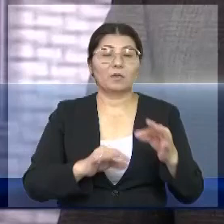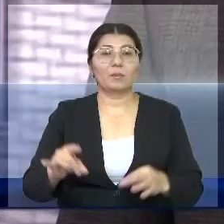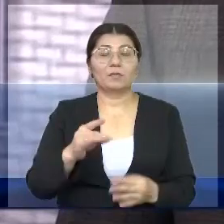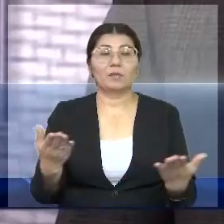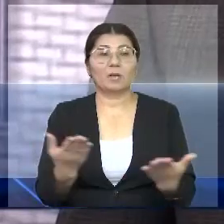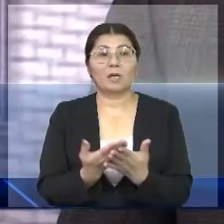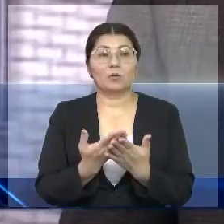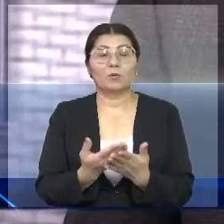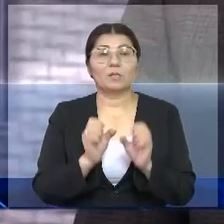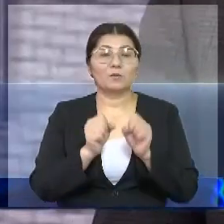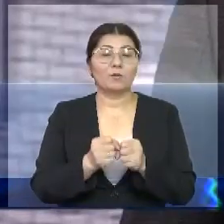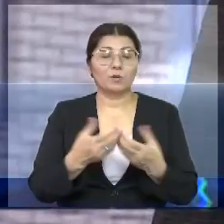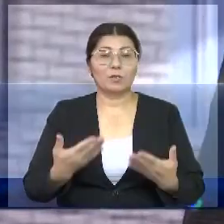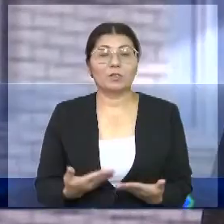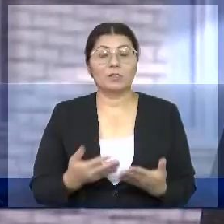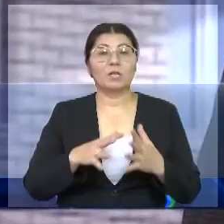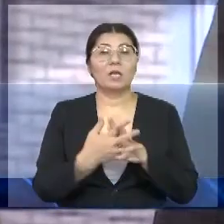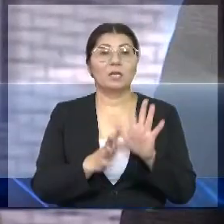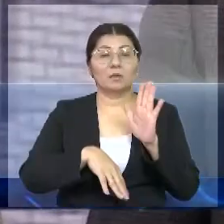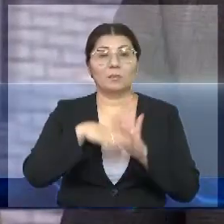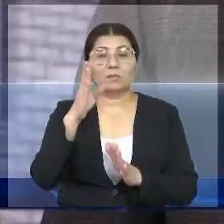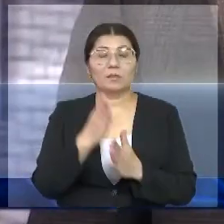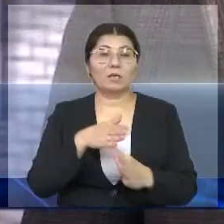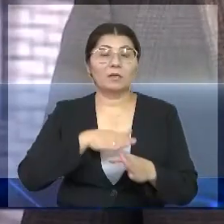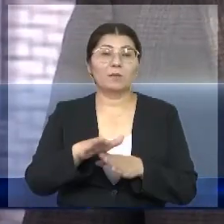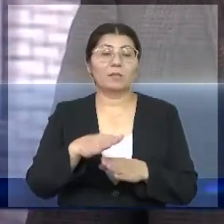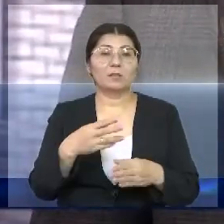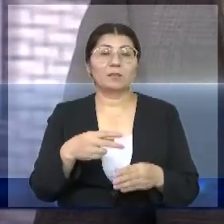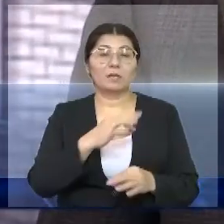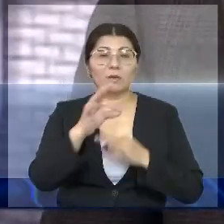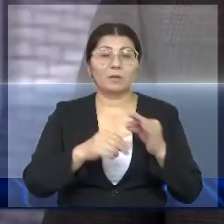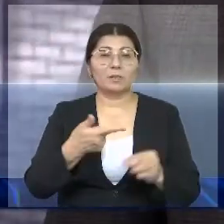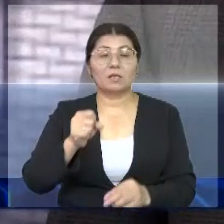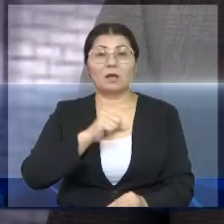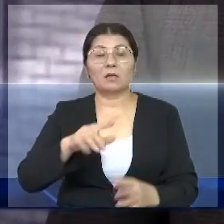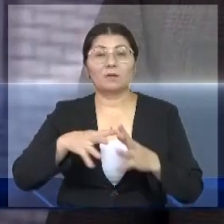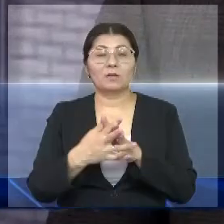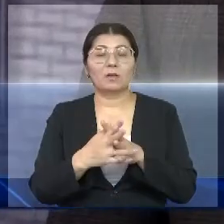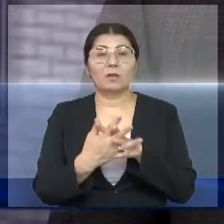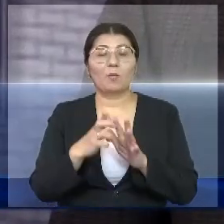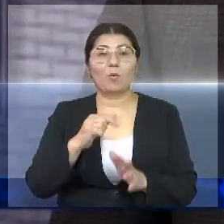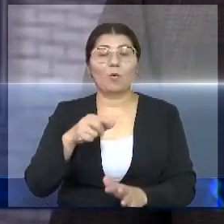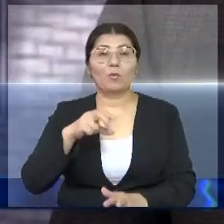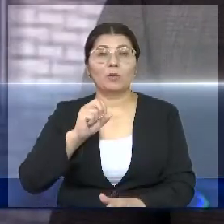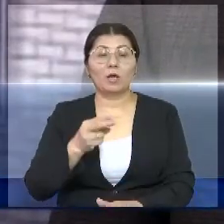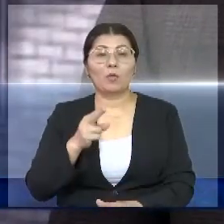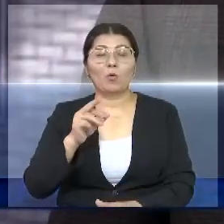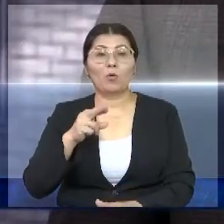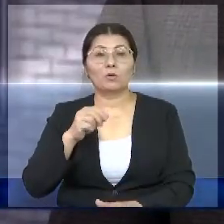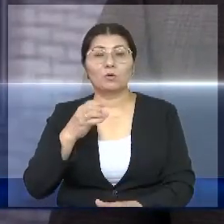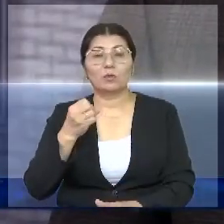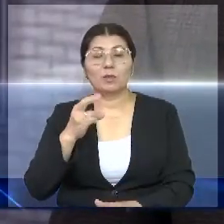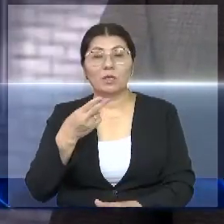которые позволят сделать жизнь сельчан лучше. В частности, реализуются 2 проекта по газификации в населенных пунктах Булак и Косаткель, 3 проекта